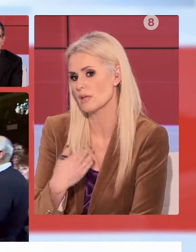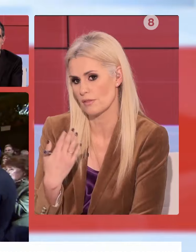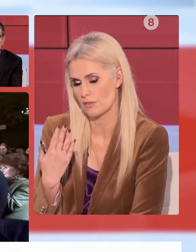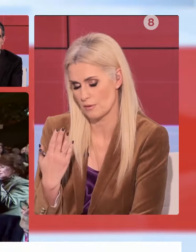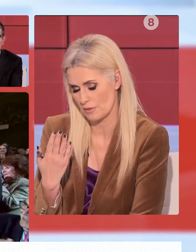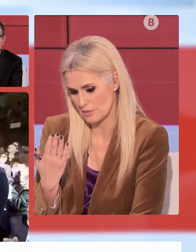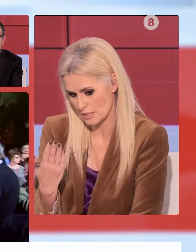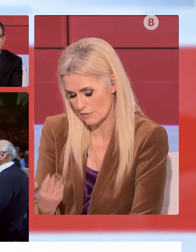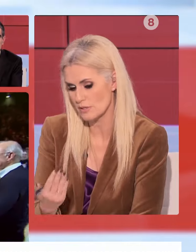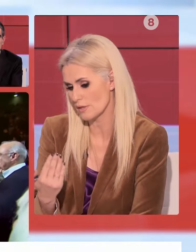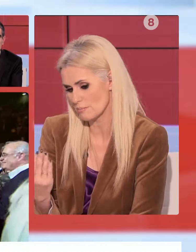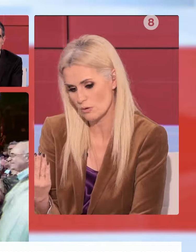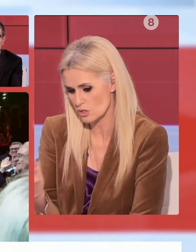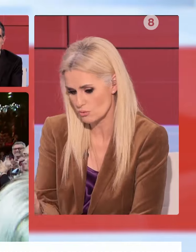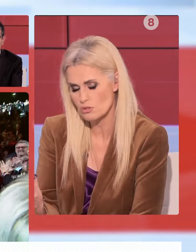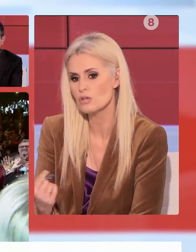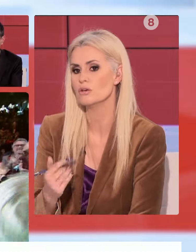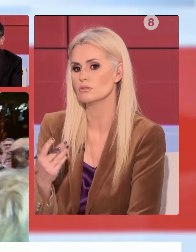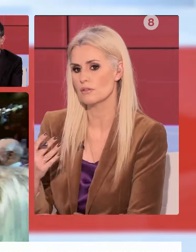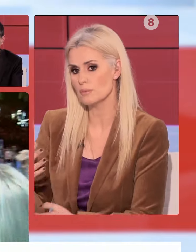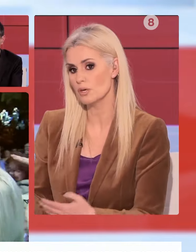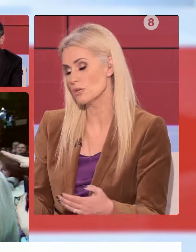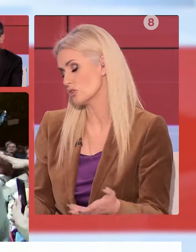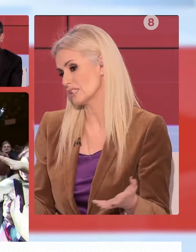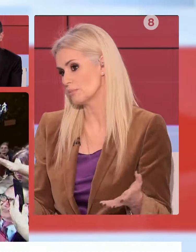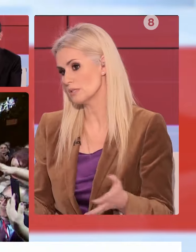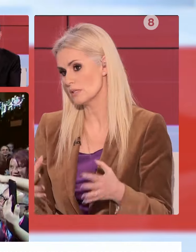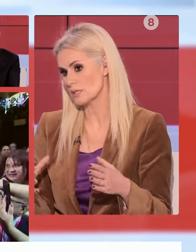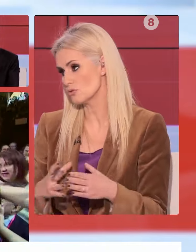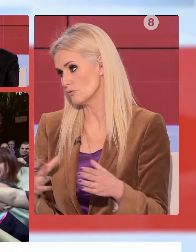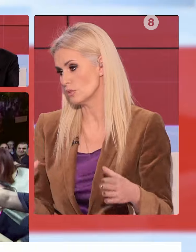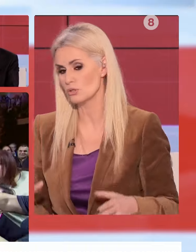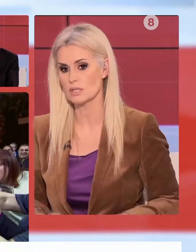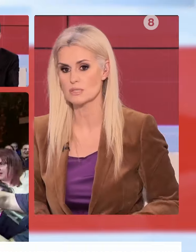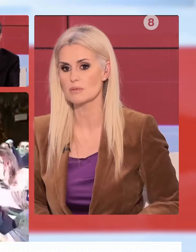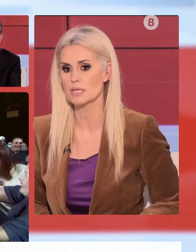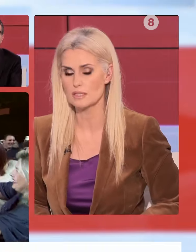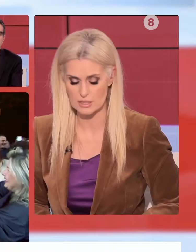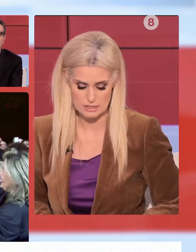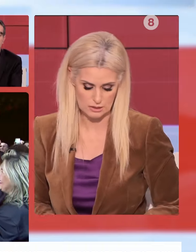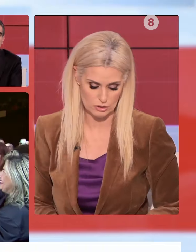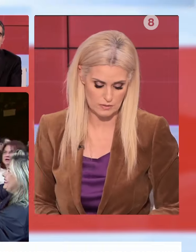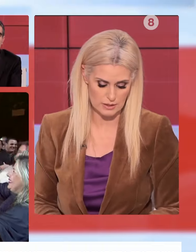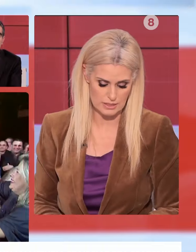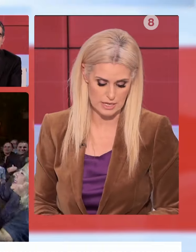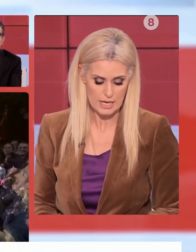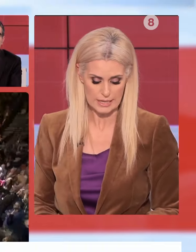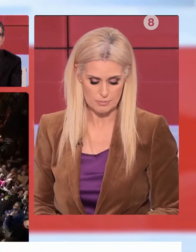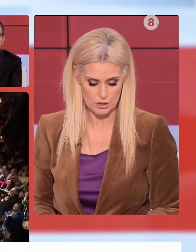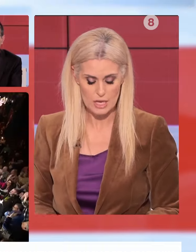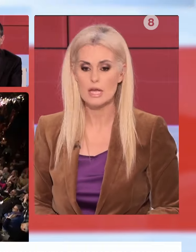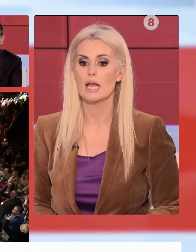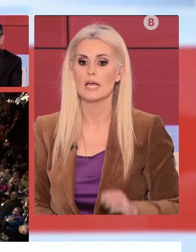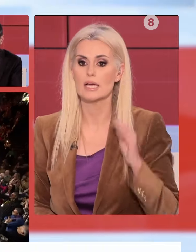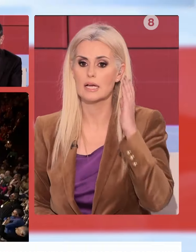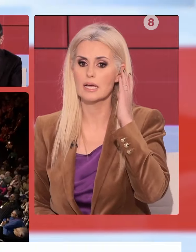ότι θα πιστεύει και θα είναι μάλλον σίγουρος ότι θα έχει πολύ περισσότερα χτυπήματα και θα ψάξουν να το βρουν το ρωτά σημεία μέχρι να φτάσει στην εκλογική διαδικασία. Λοιπόν.